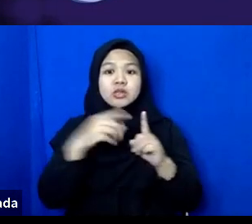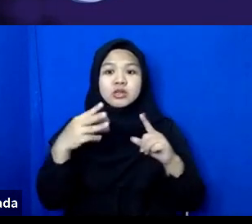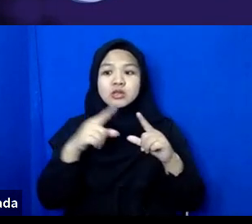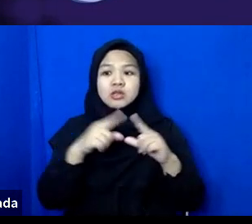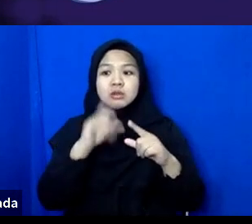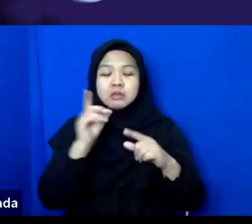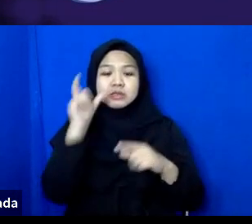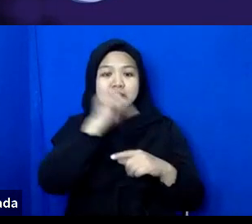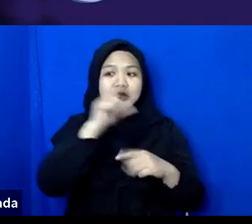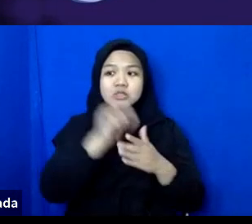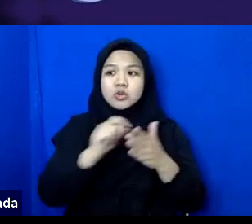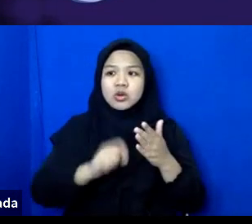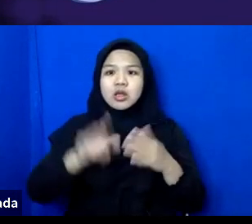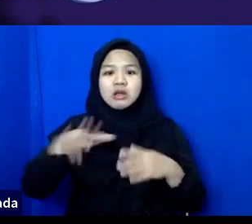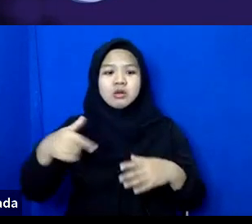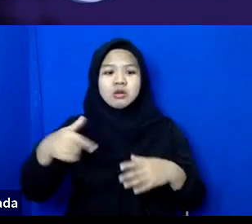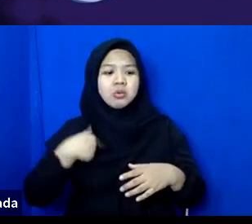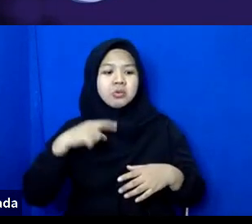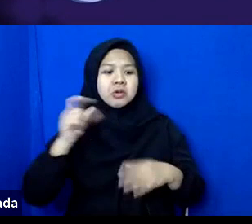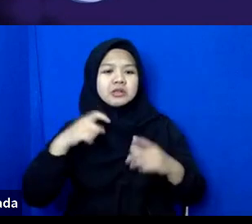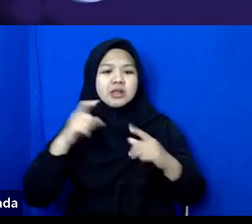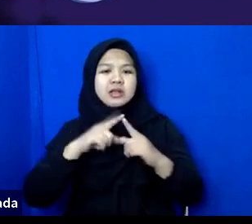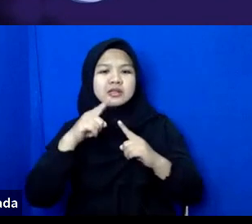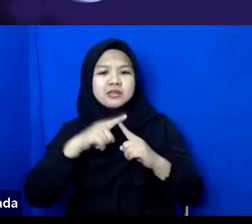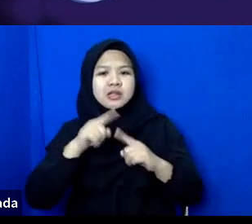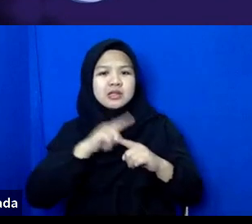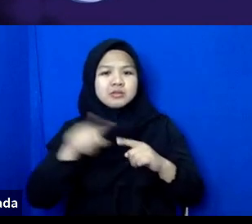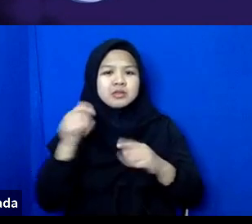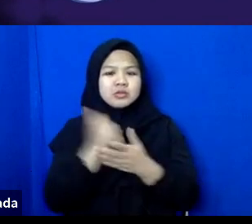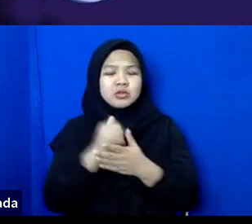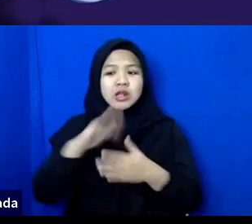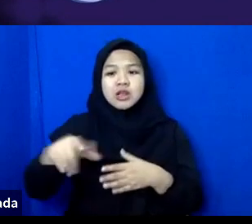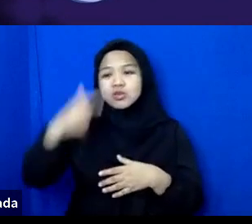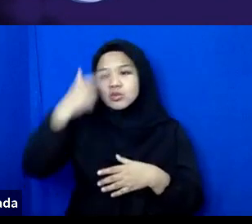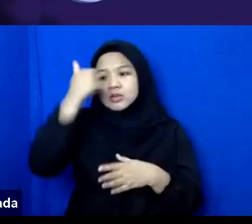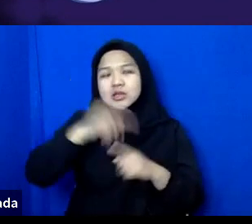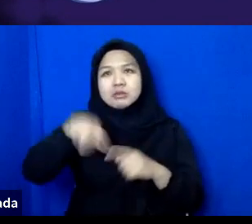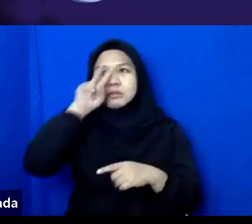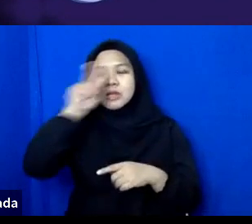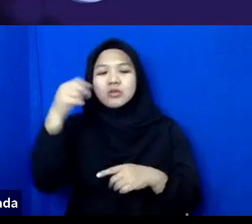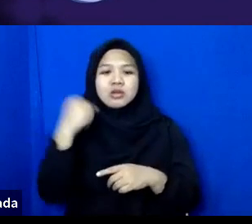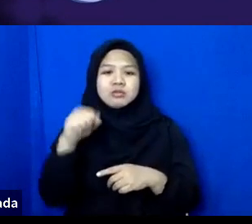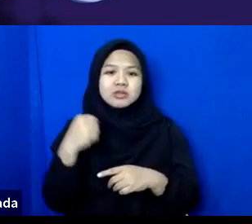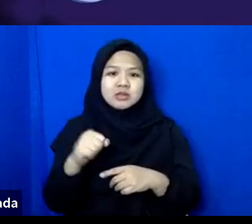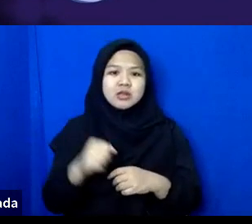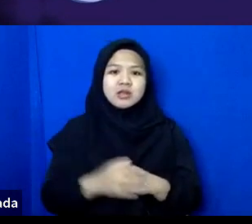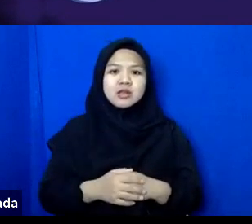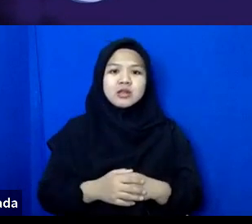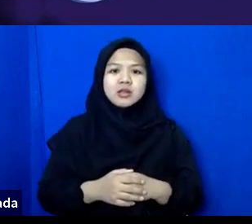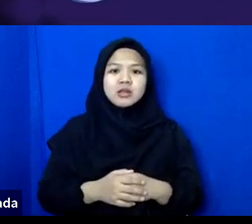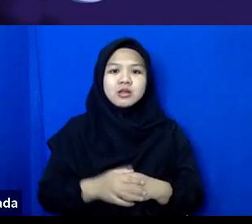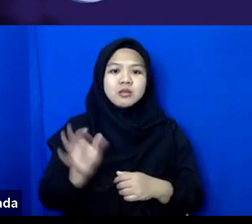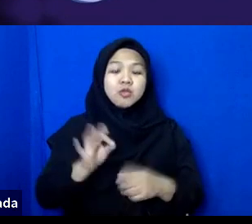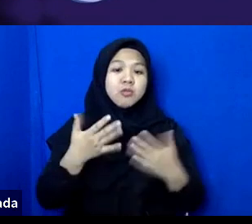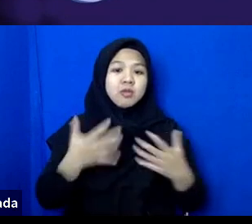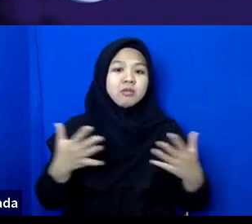aku cari sekolah dibilang anak gue cacat keadaan aku pinter hanya enggak bisa lihat aja ya Bilang kek begitu belum